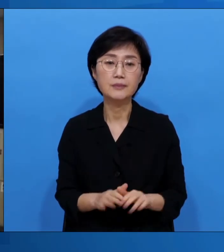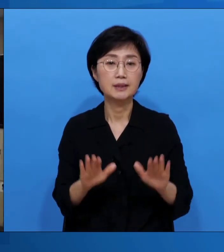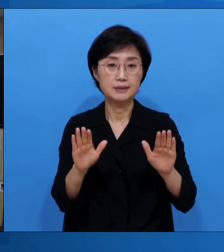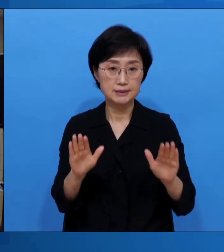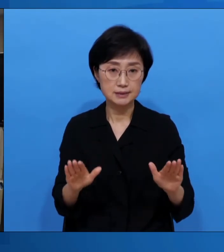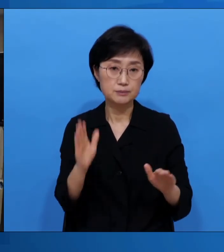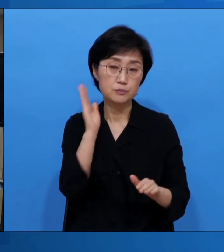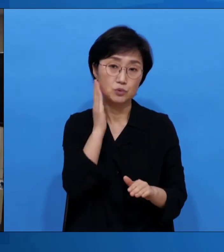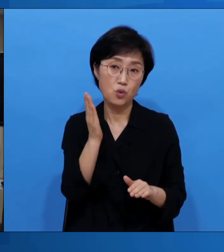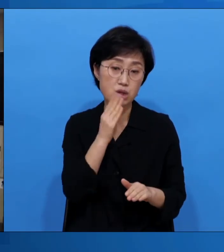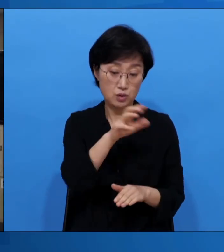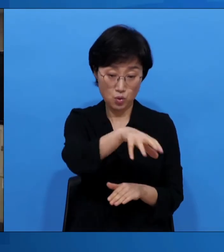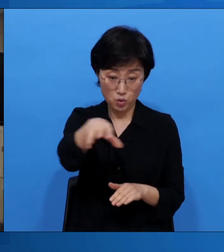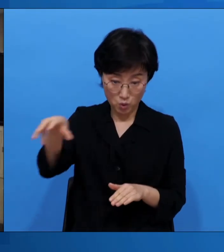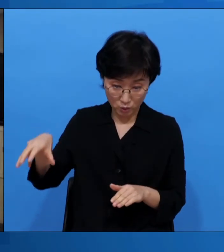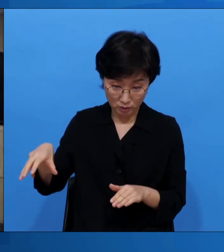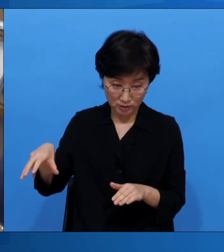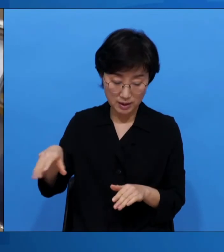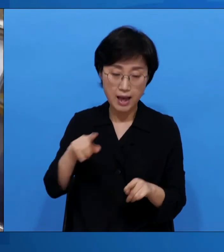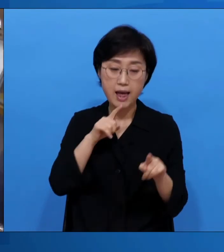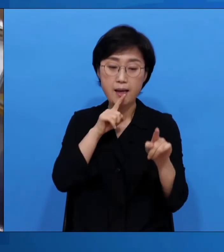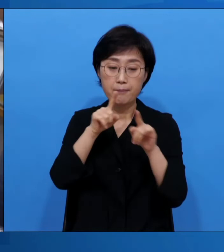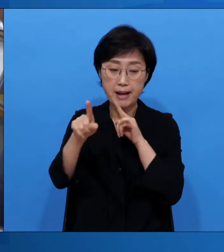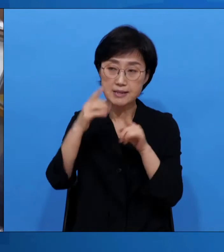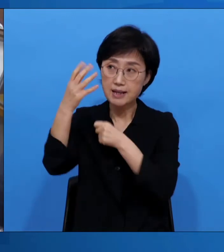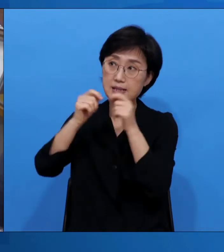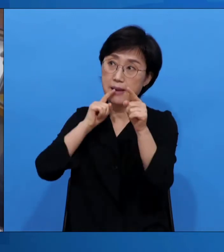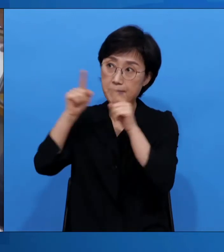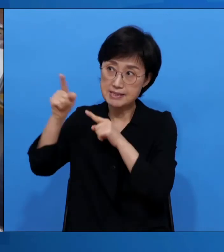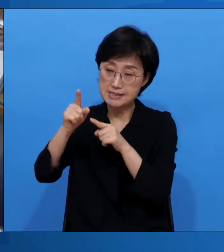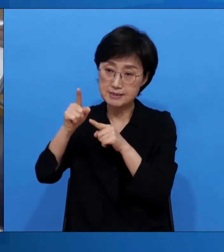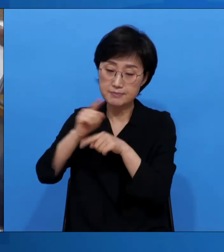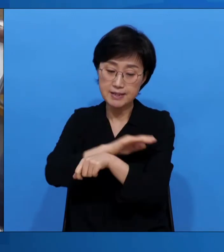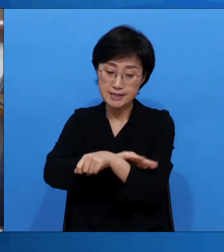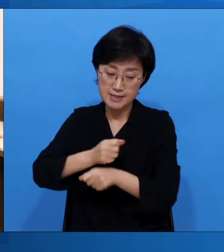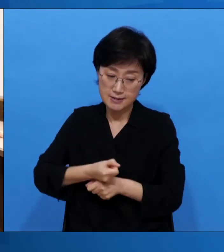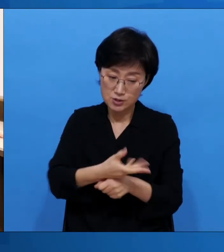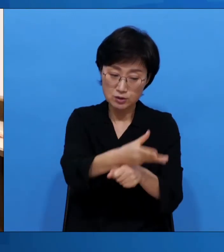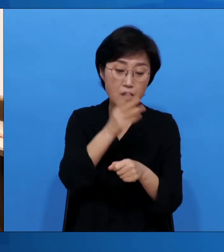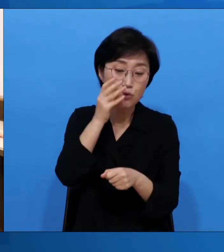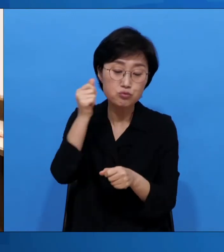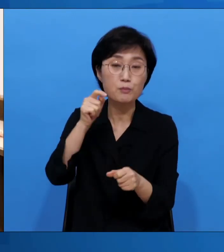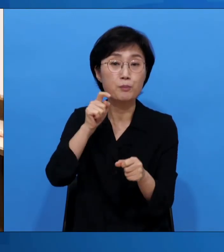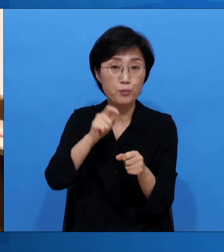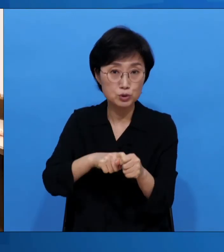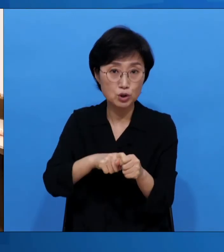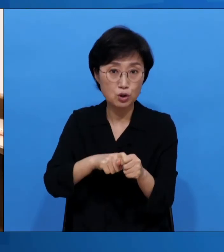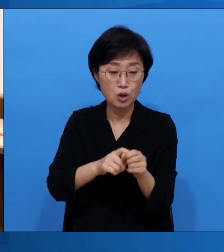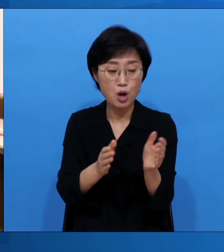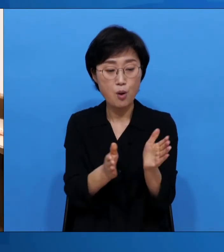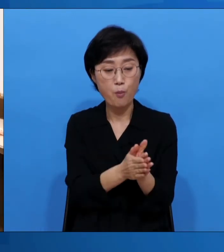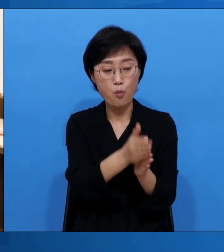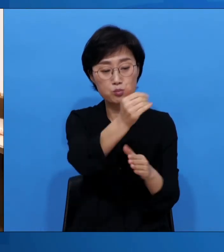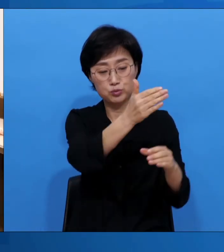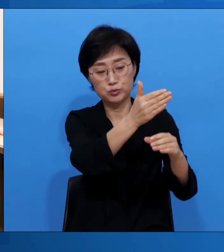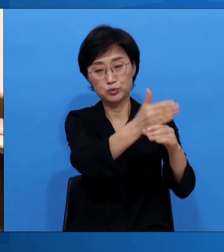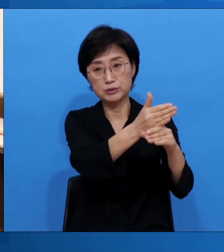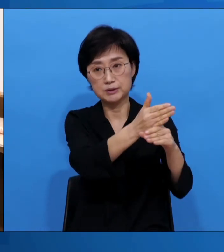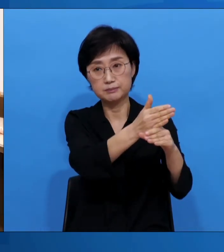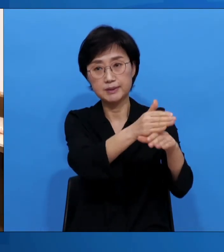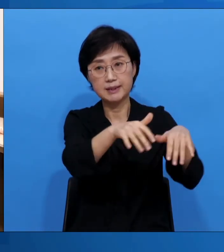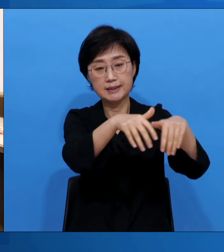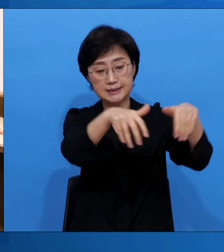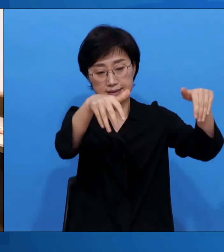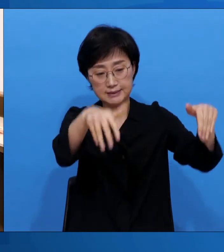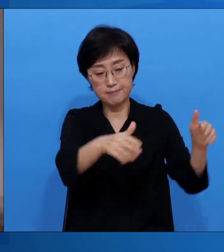현재 농인 현장의 말씀의 흐름을 제대로 전달하기 위해 본부 중심 시스템을 구축해 나가고